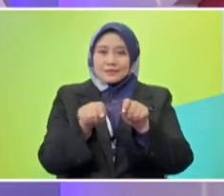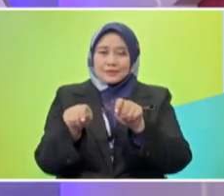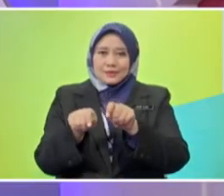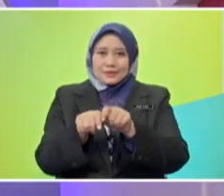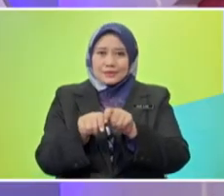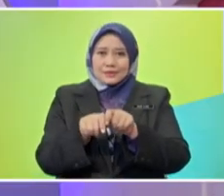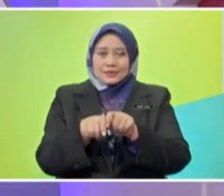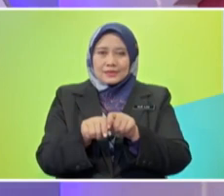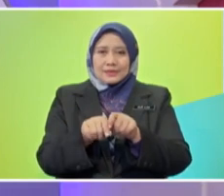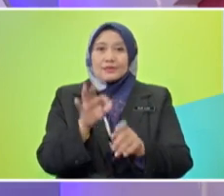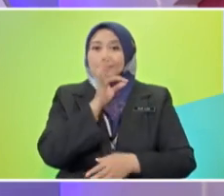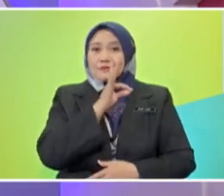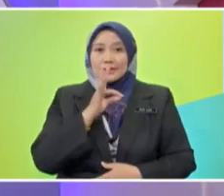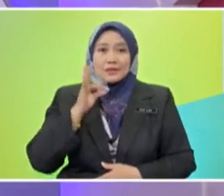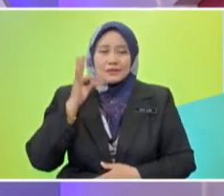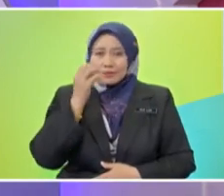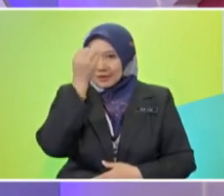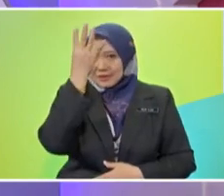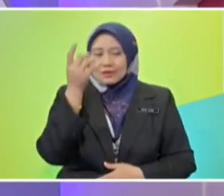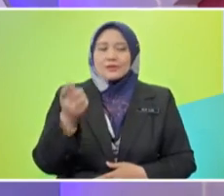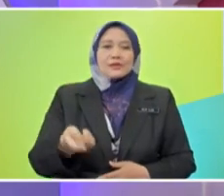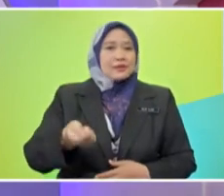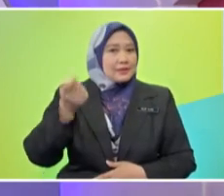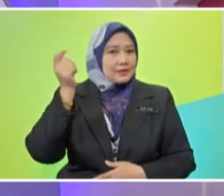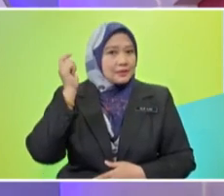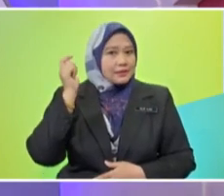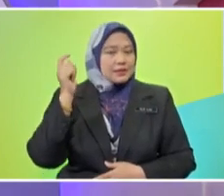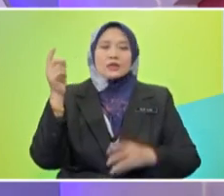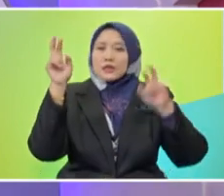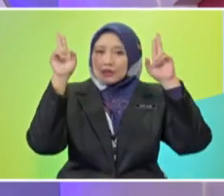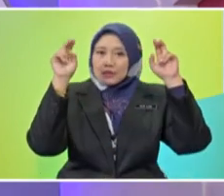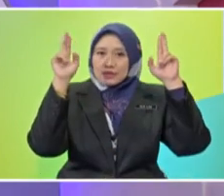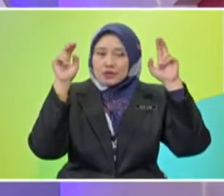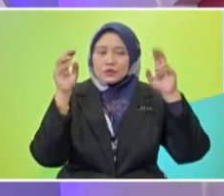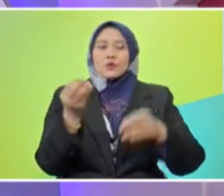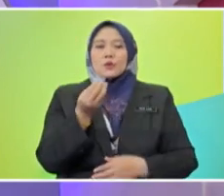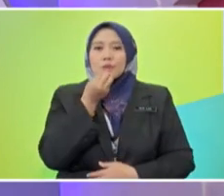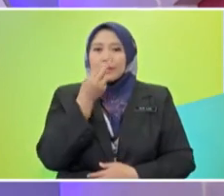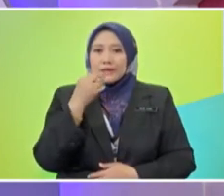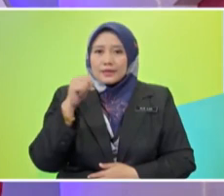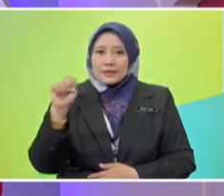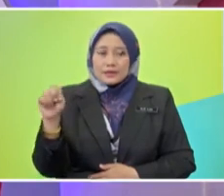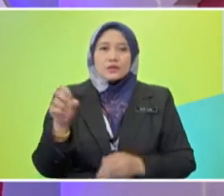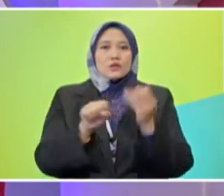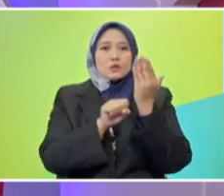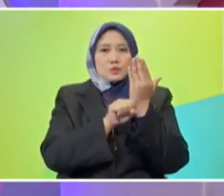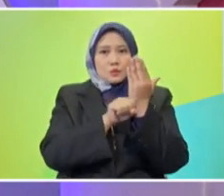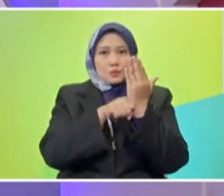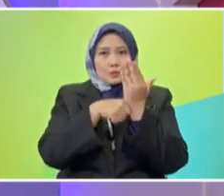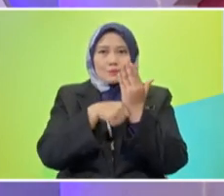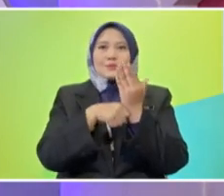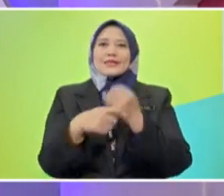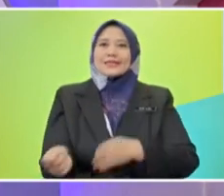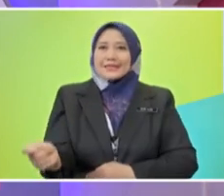tadi, tajuk kita pada hari ini ialah makanan sumber tenaga. Ini macam mata pelajaran sains, tetapi